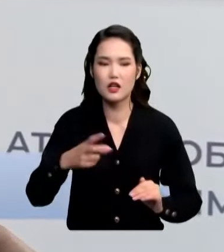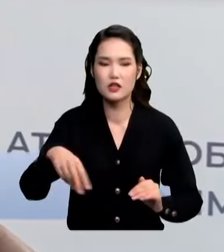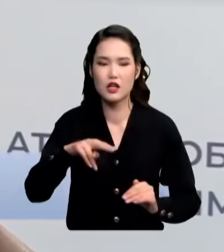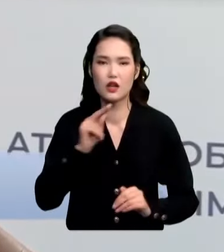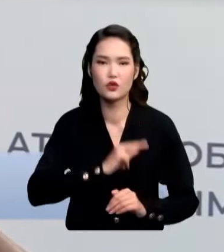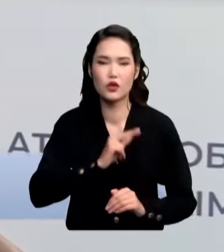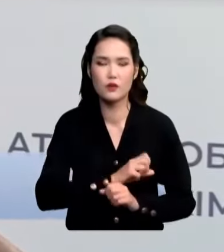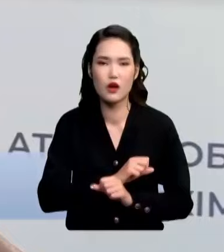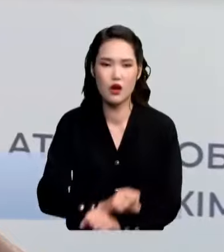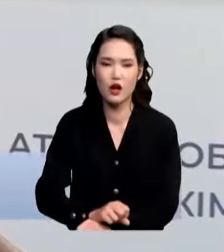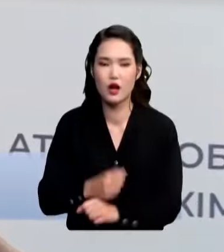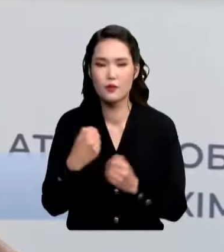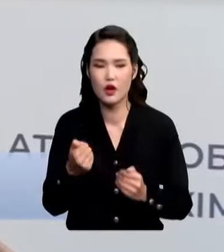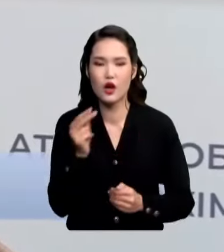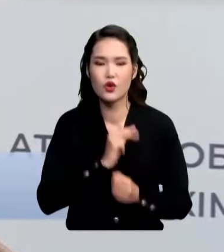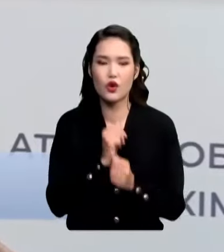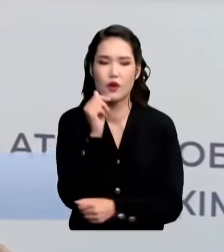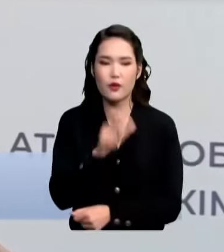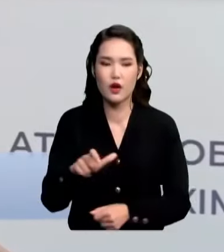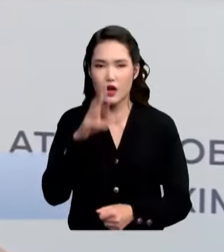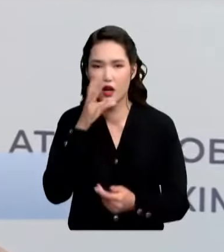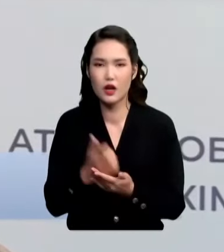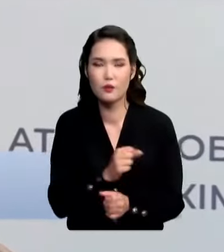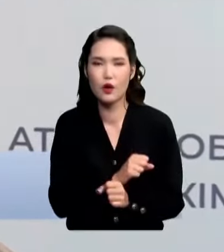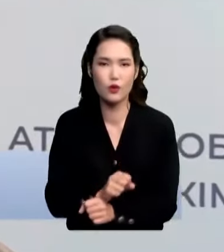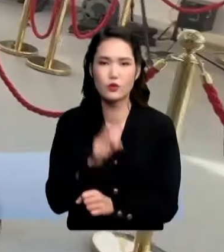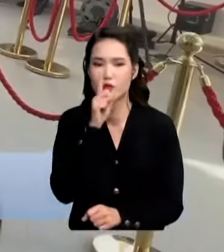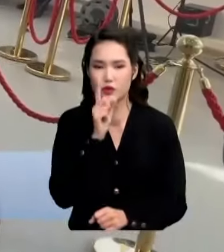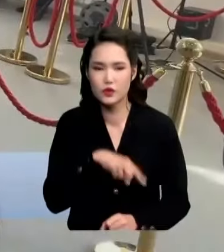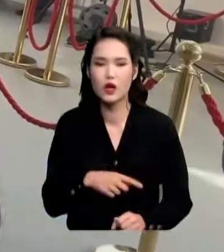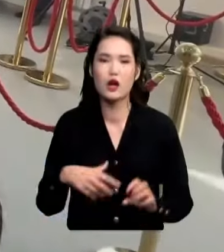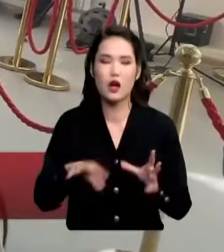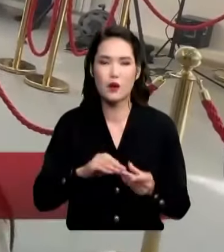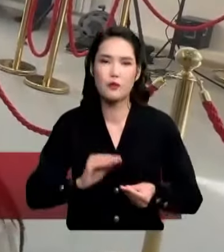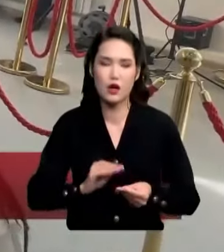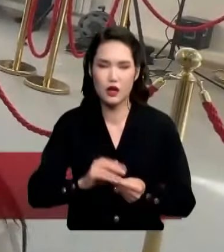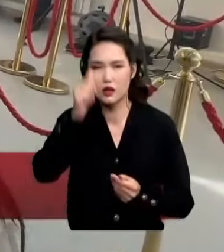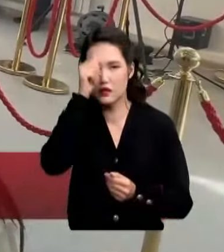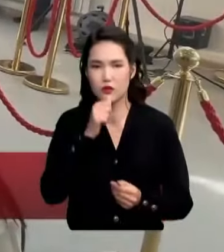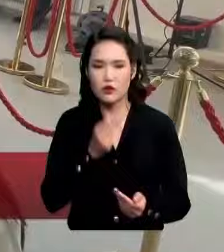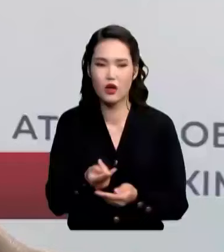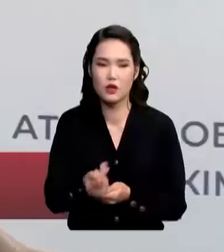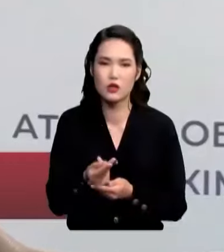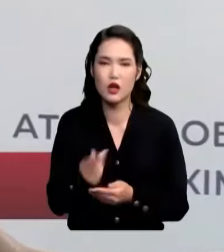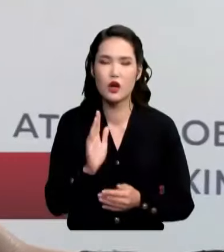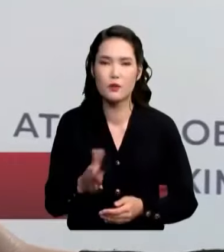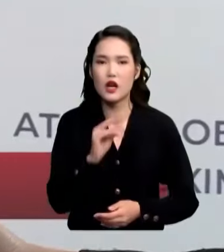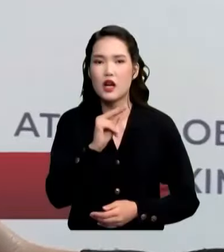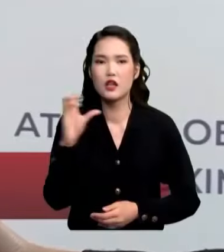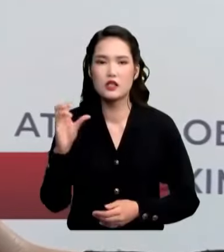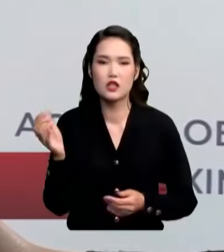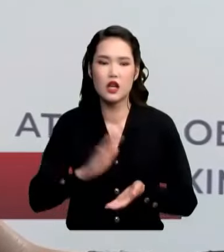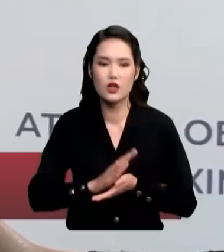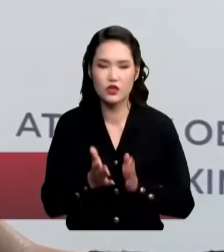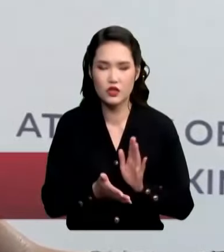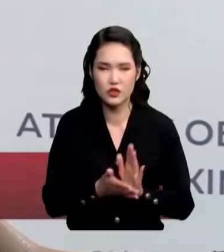жұмыс тоқтатылғанмен жұмысшылардың жалақысы тоқтатылмайды, 100% төленеді. Төтенше жағдайға байланысты